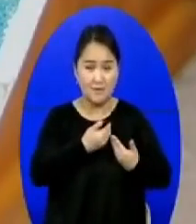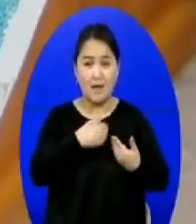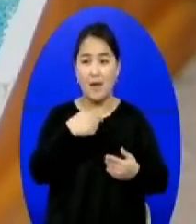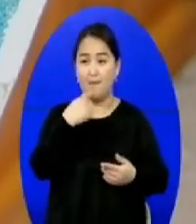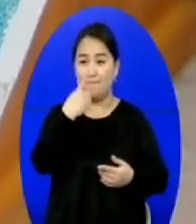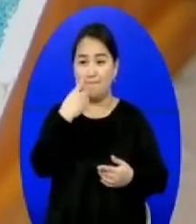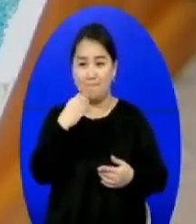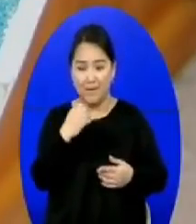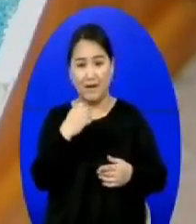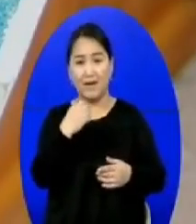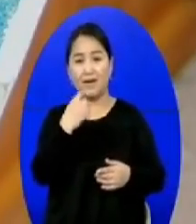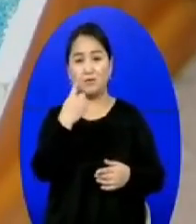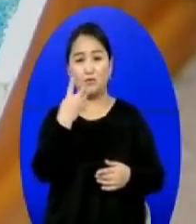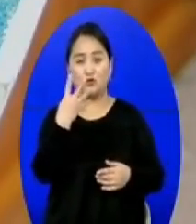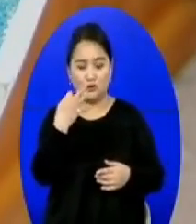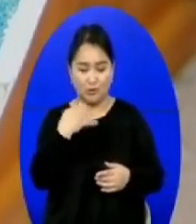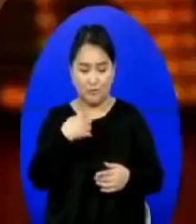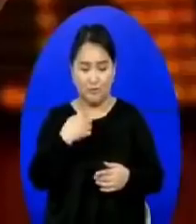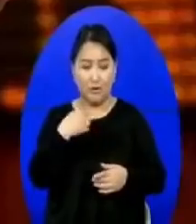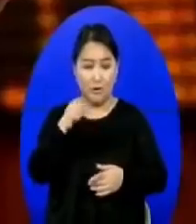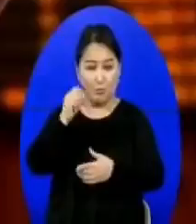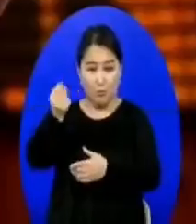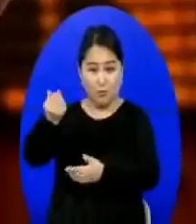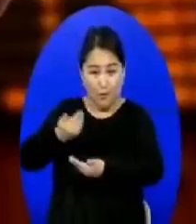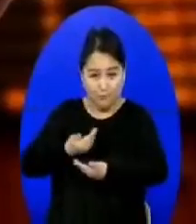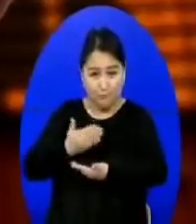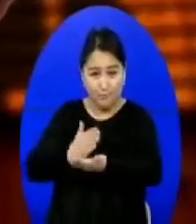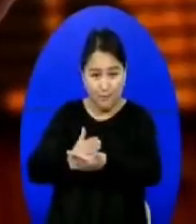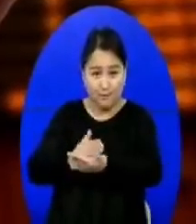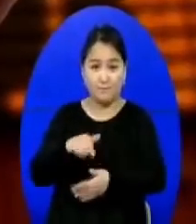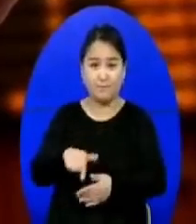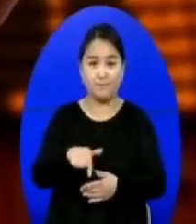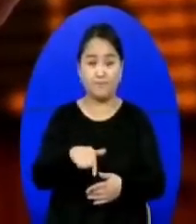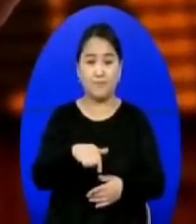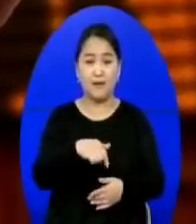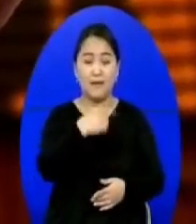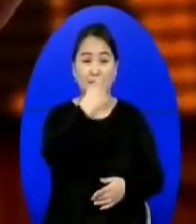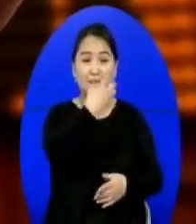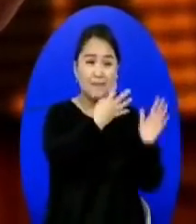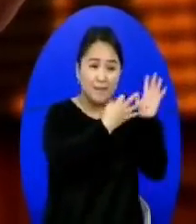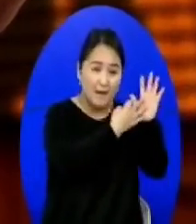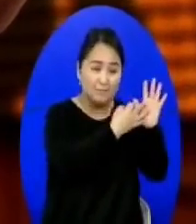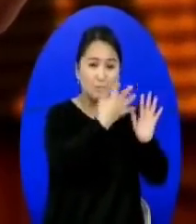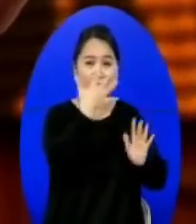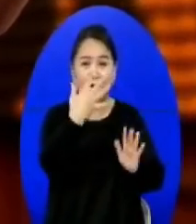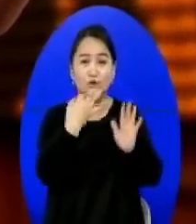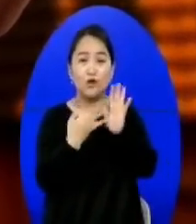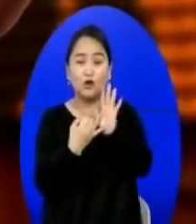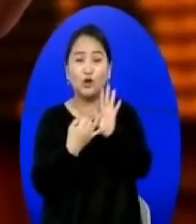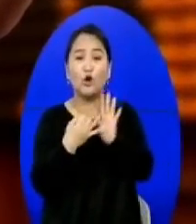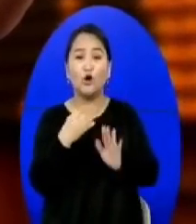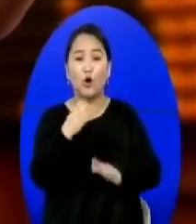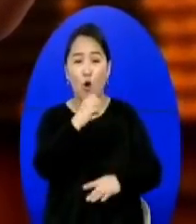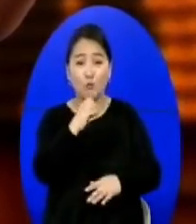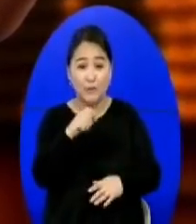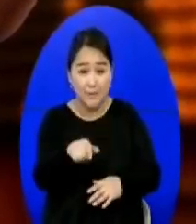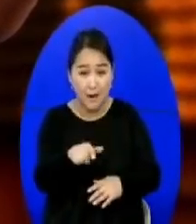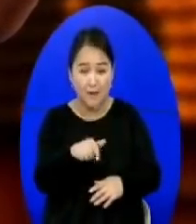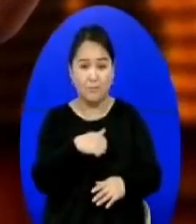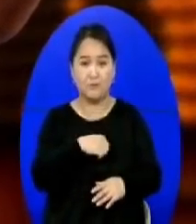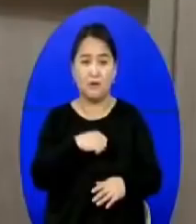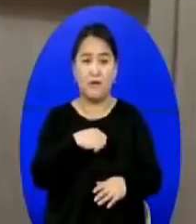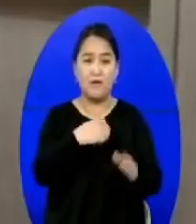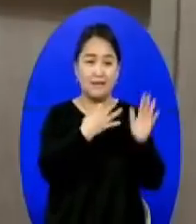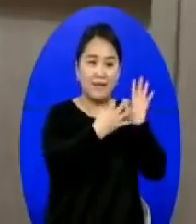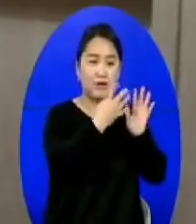худалдаж 100142 төгрөг авсан. 857 ширхэг хувьцаатай бол засгийн газар төлцөөгөө худалдаж 200284